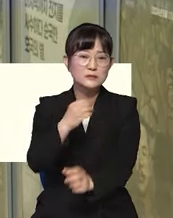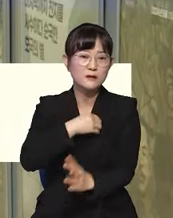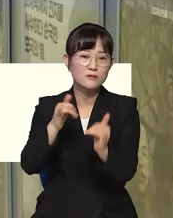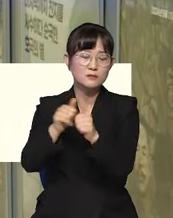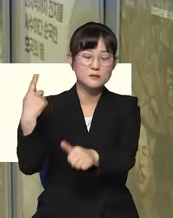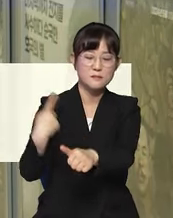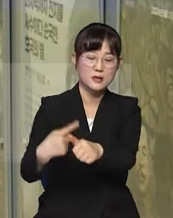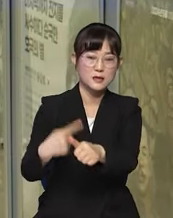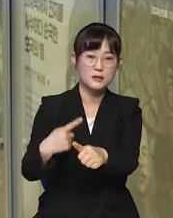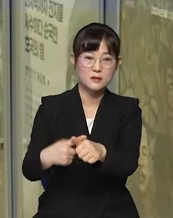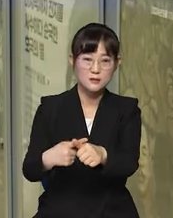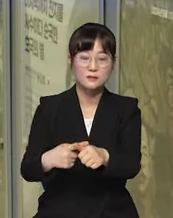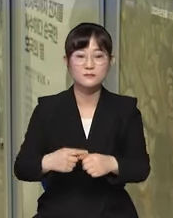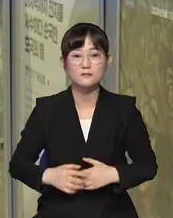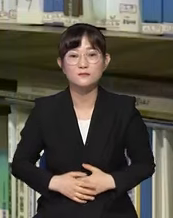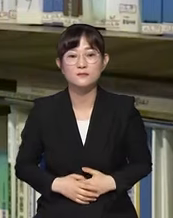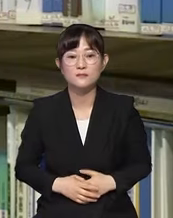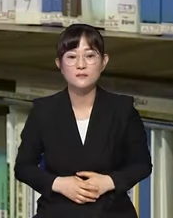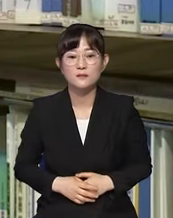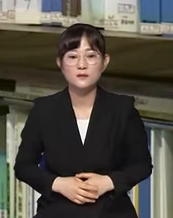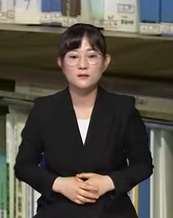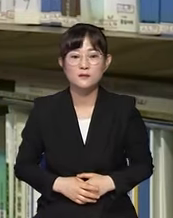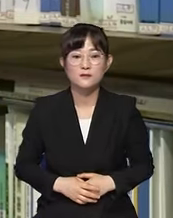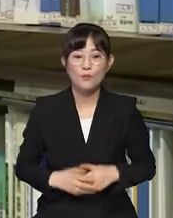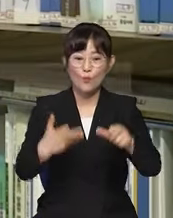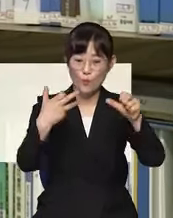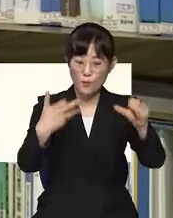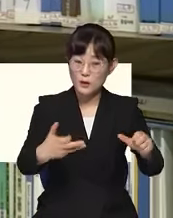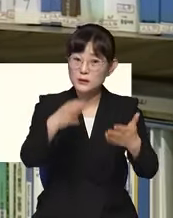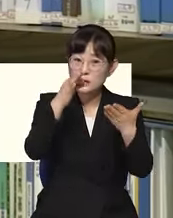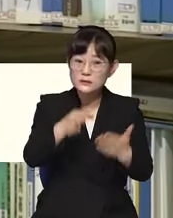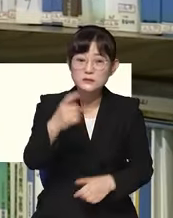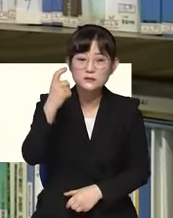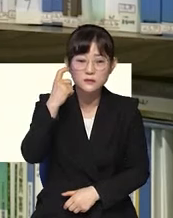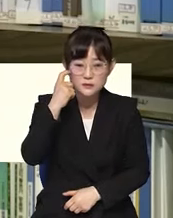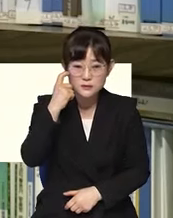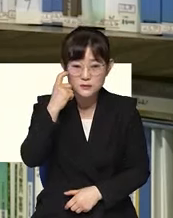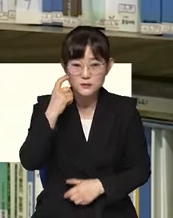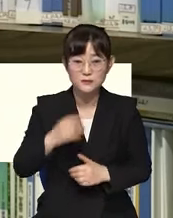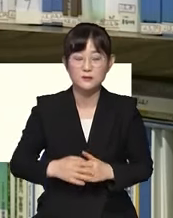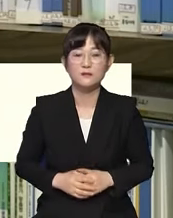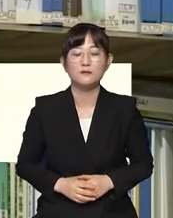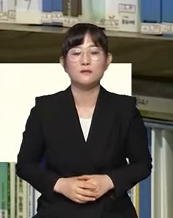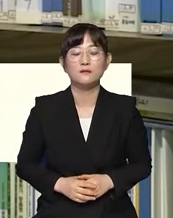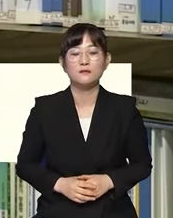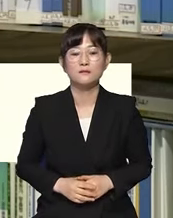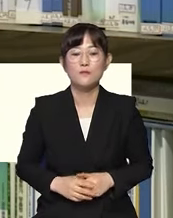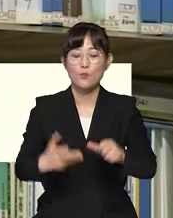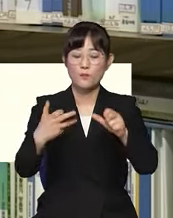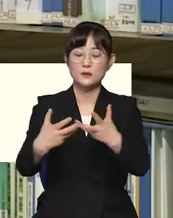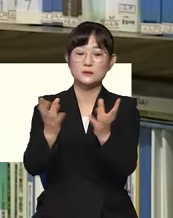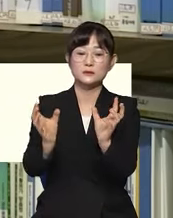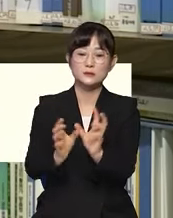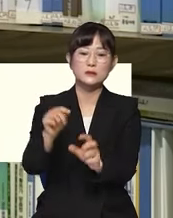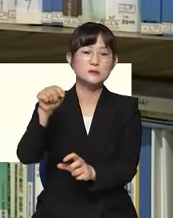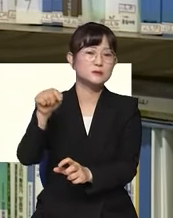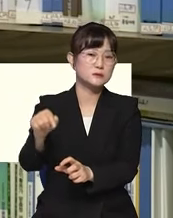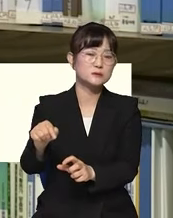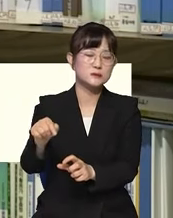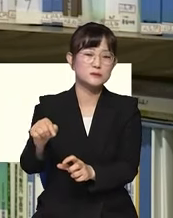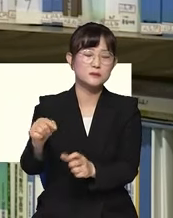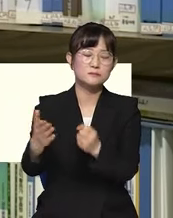규탄하는 목소리를 냈습니다 어 518의 가치 정신 이런 것들이 일발 단체들에